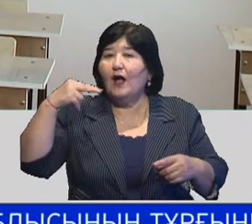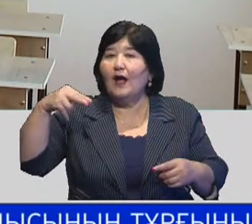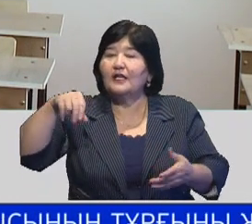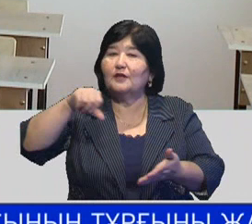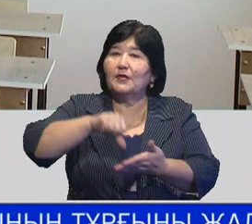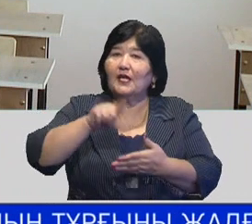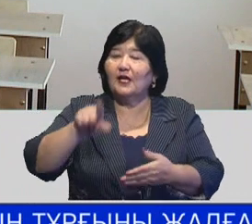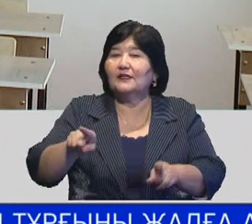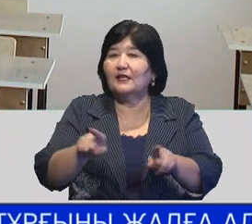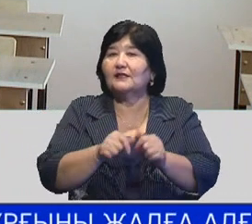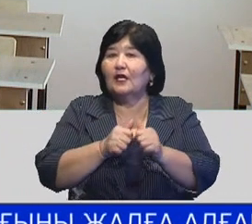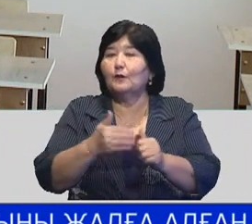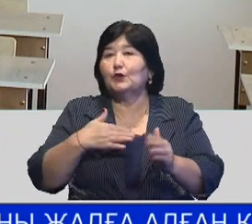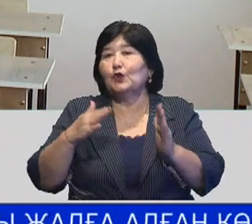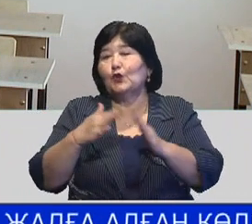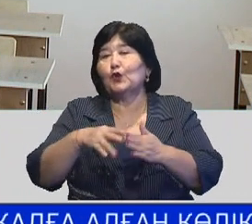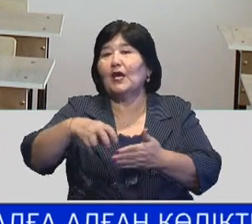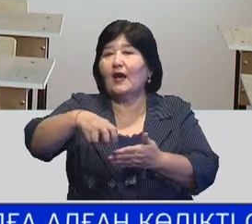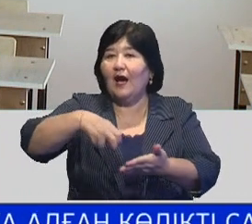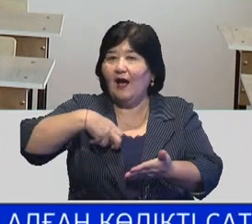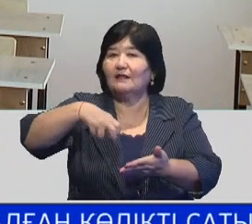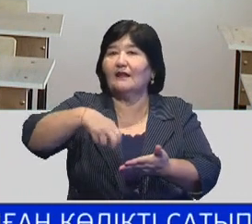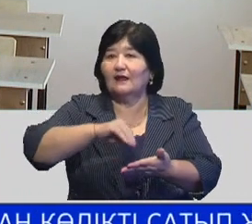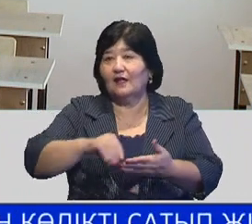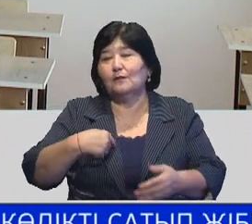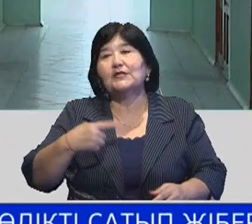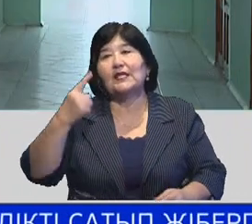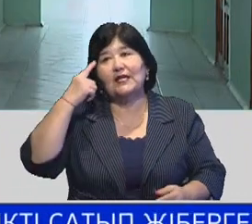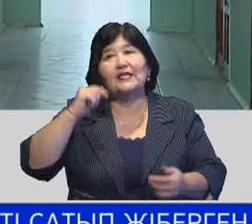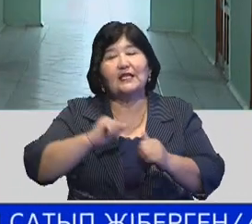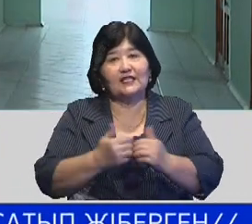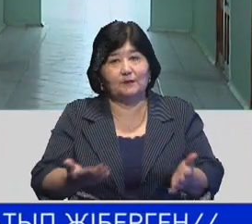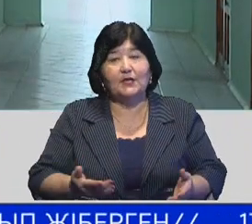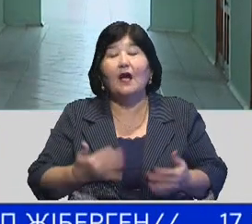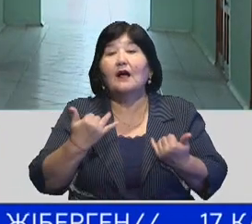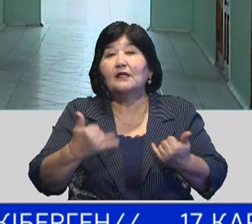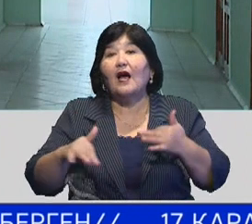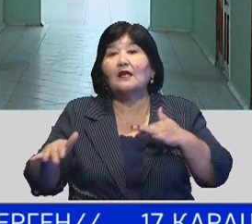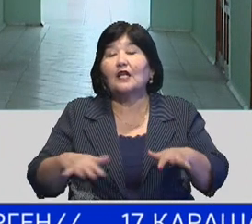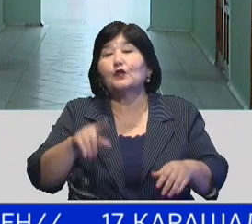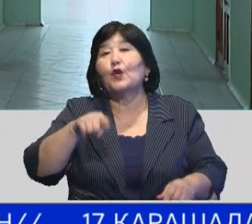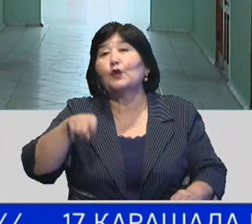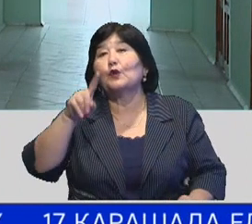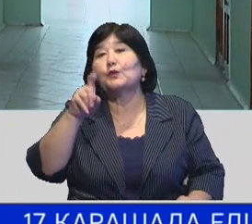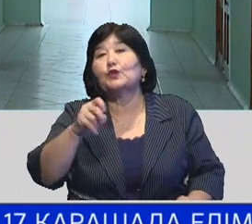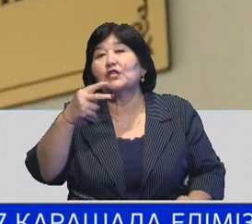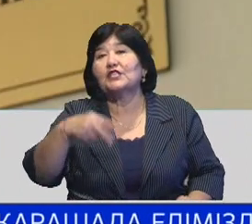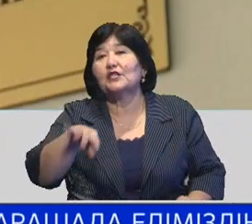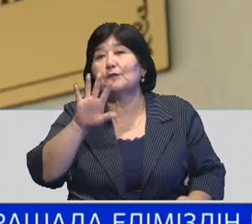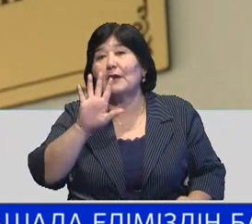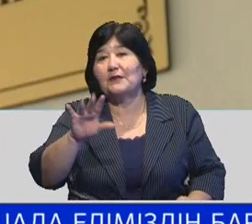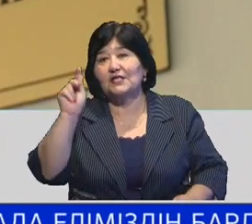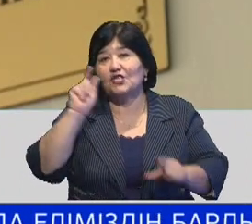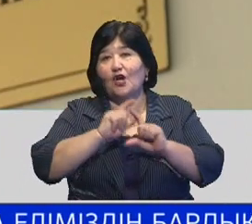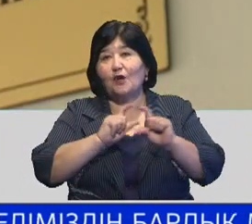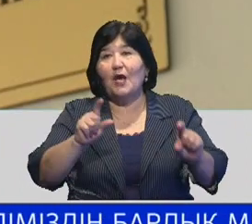алыптарынан біздің үйге хаттар келгенінде біздің есімізде. Тағылымды шара барысында нөмірі 125-ші орта